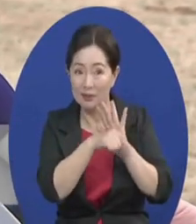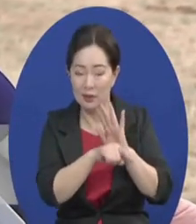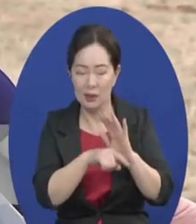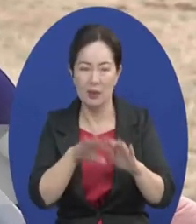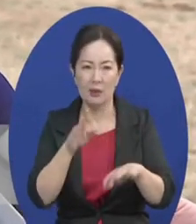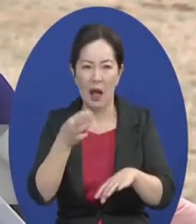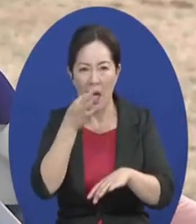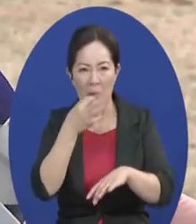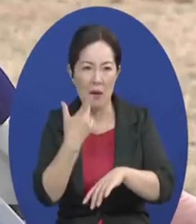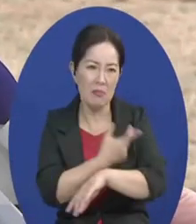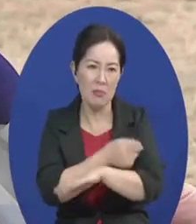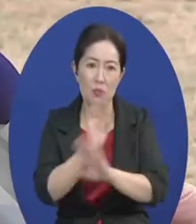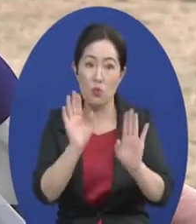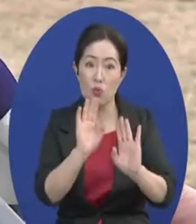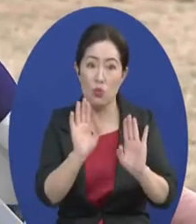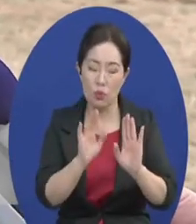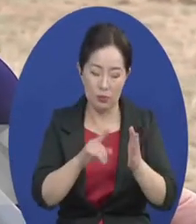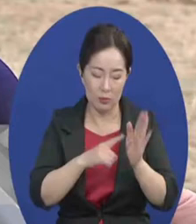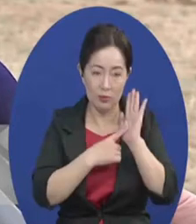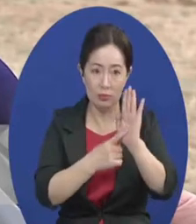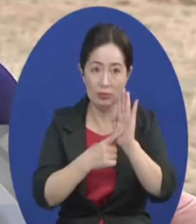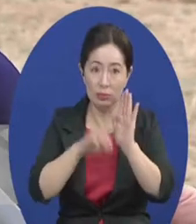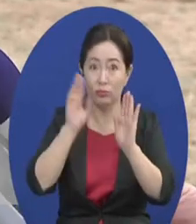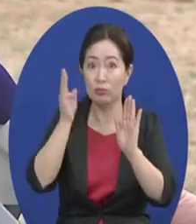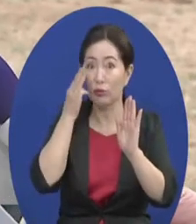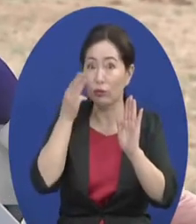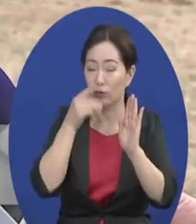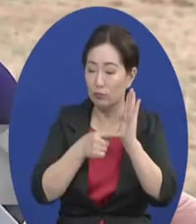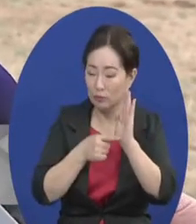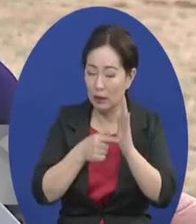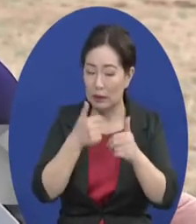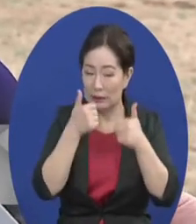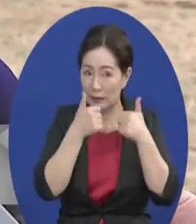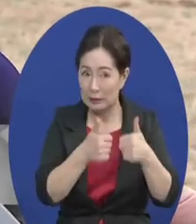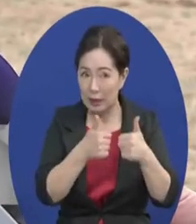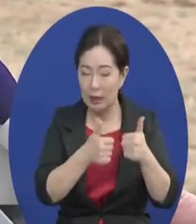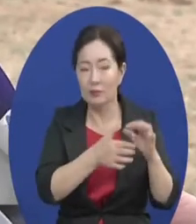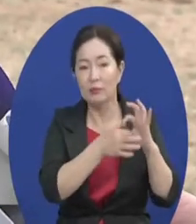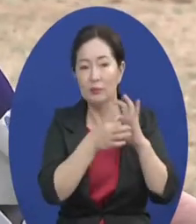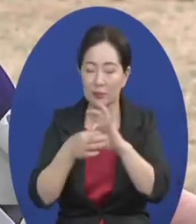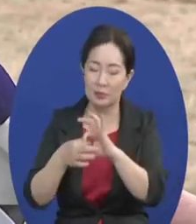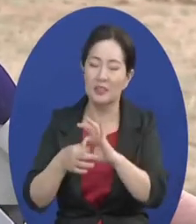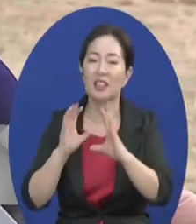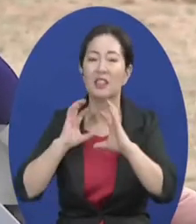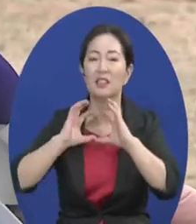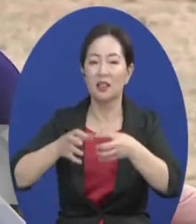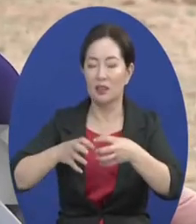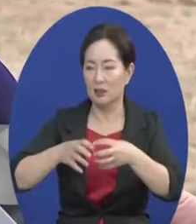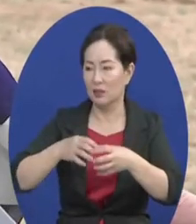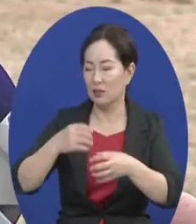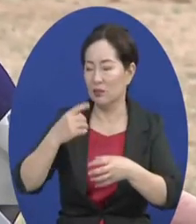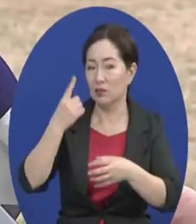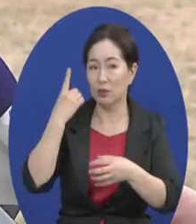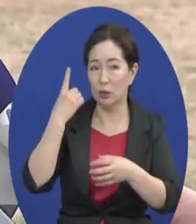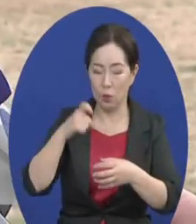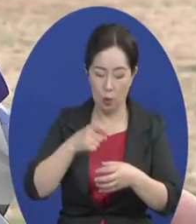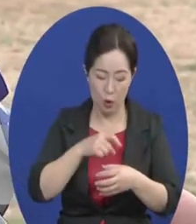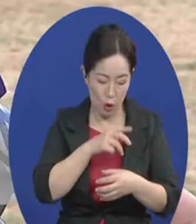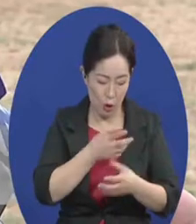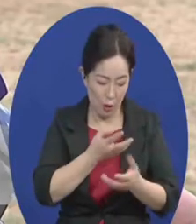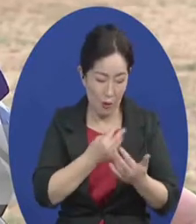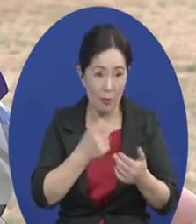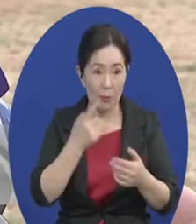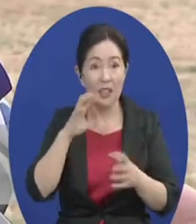уу одоо эм тариа хэрэглээгүй гэдэг энэ бүх зүйлүүд маш тодорхой байж ийж бид нар дэлхийд одоо нэг хүнд ногдох малын